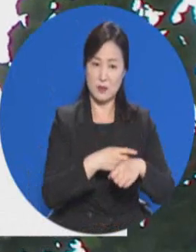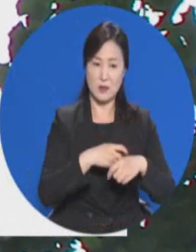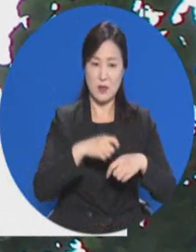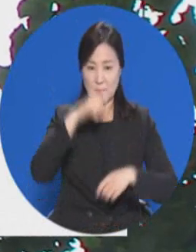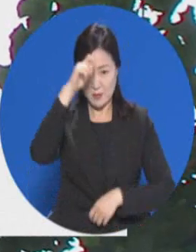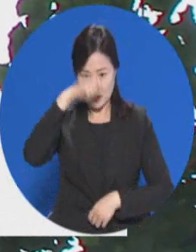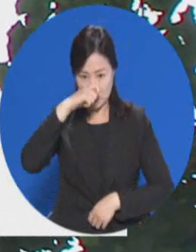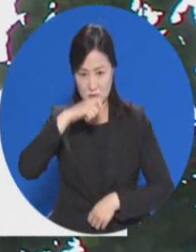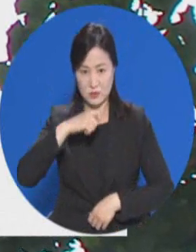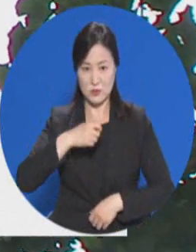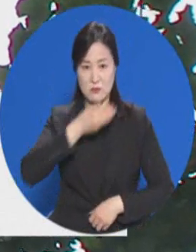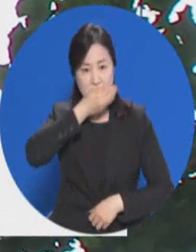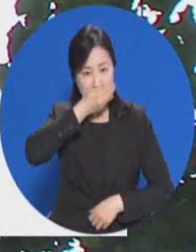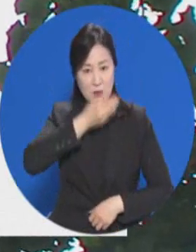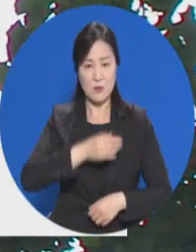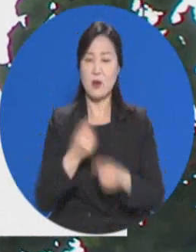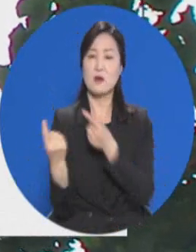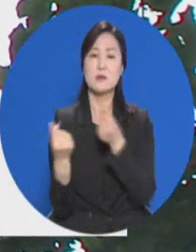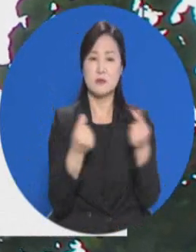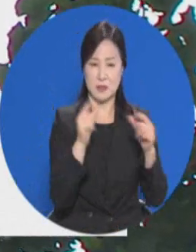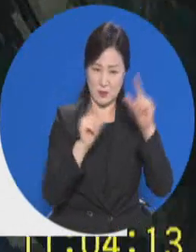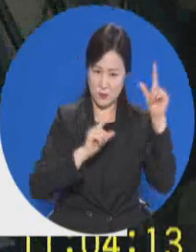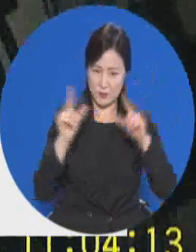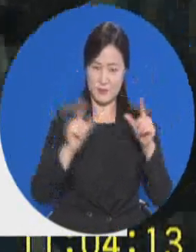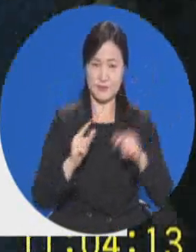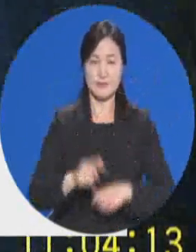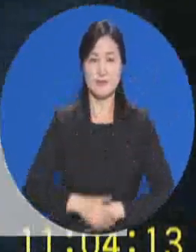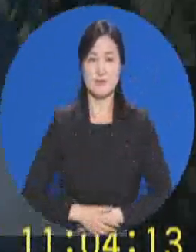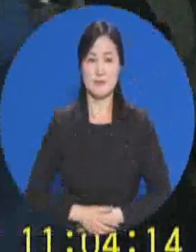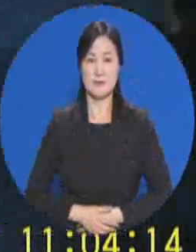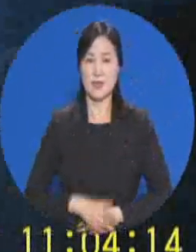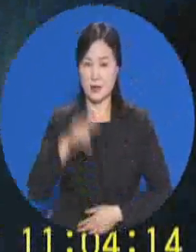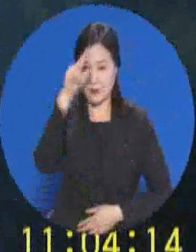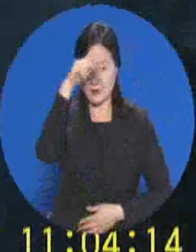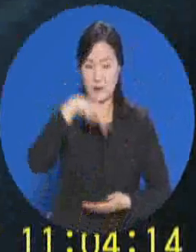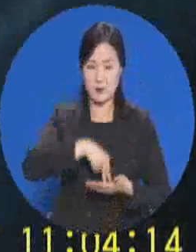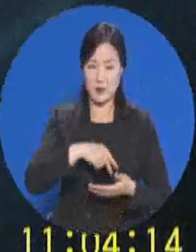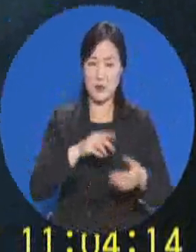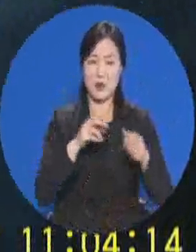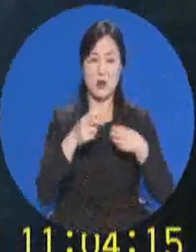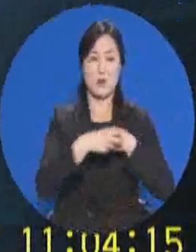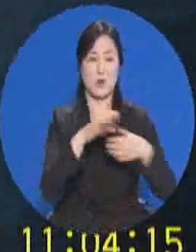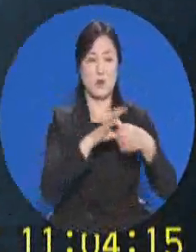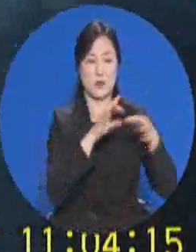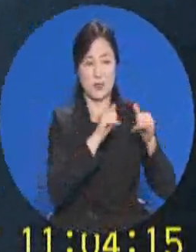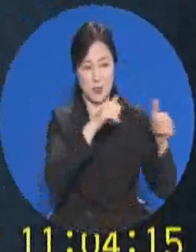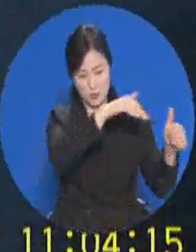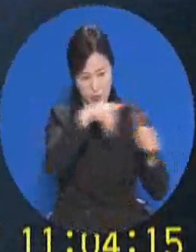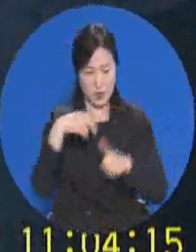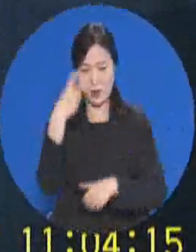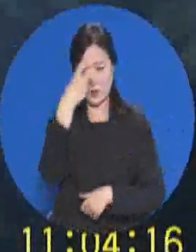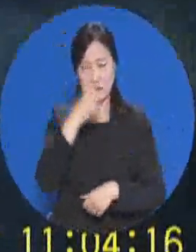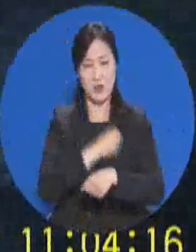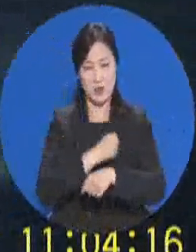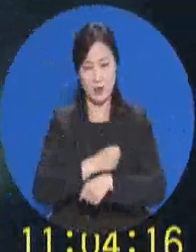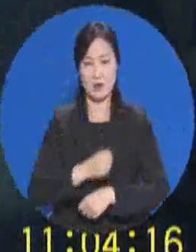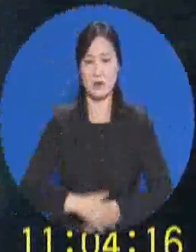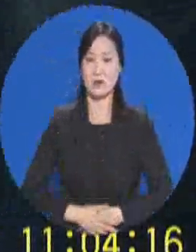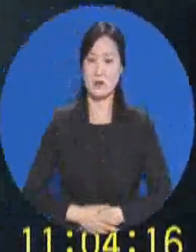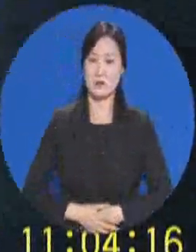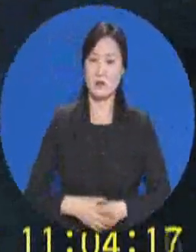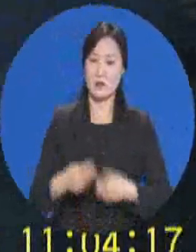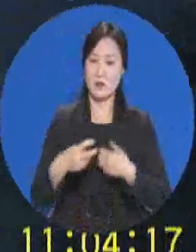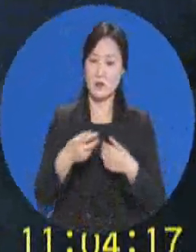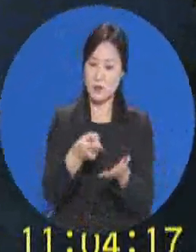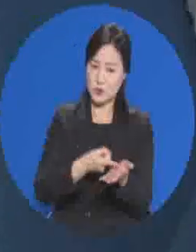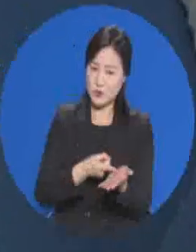모자 캡 쓰면은 다 비슷비슷하기 때문에. 경찰은 병원 관계자를 조사해 수사 범위를 확대하고 해당 의료